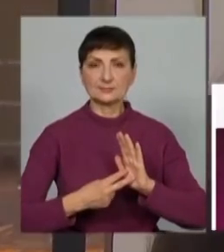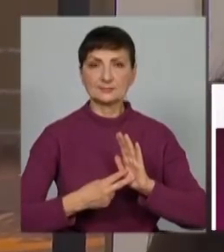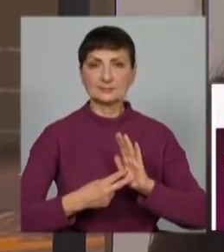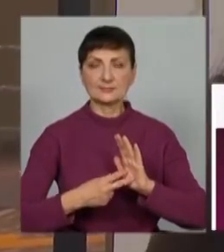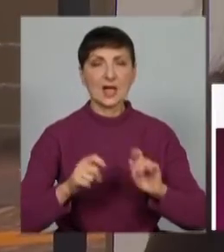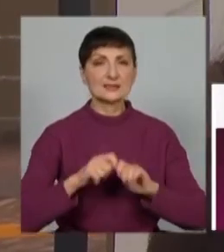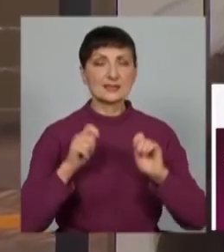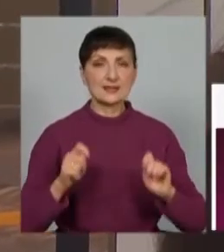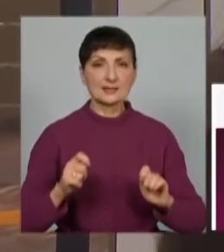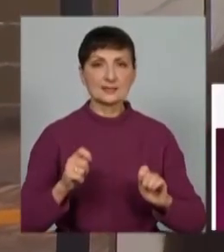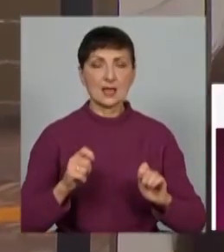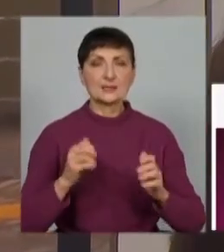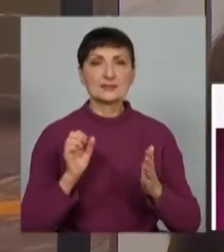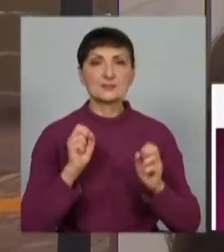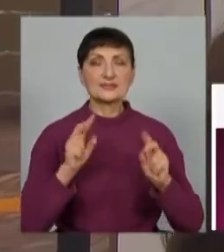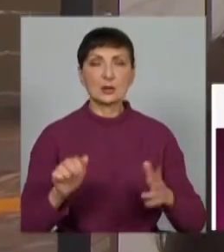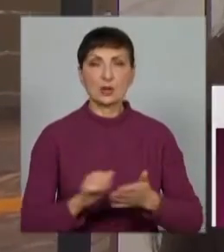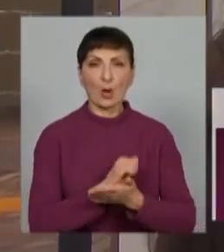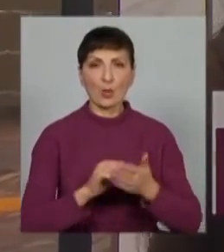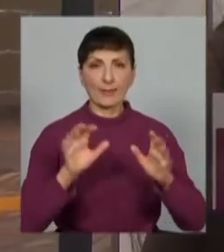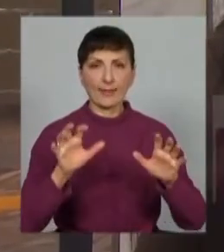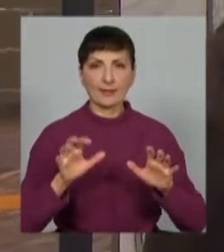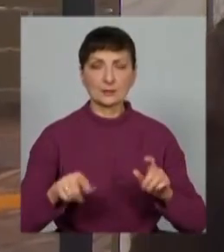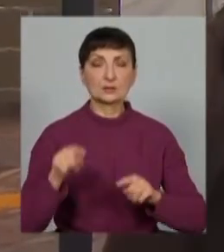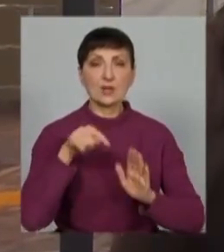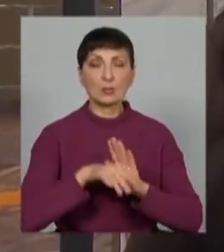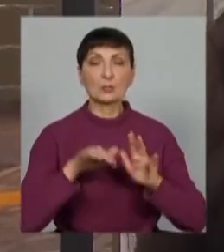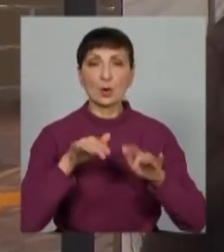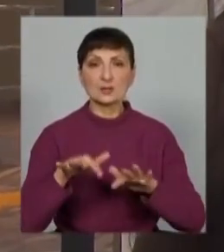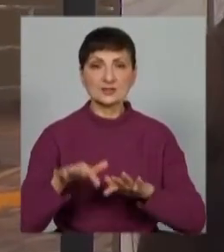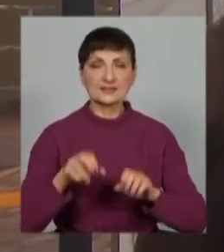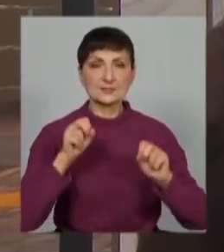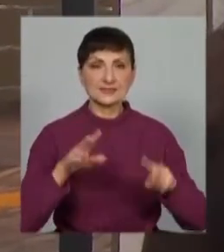создать нормативные документы, где будут эти все процессы регулироваться.